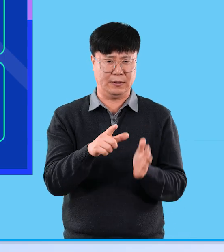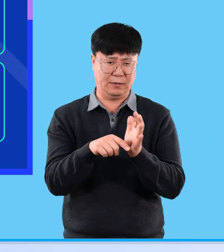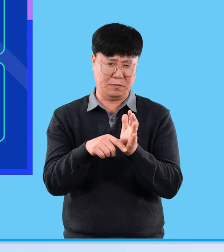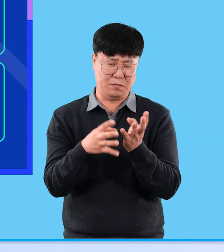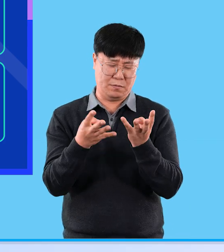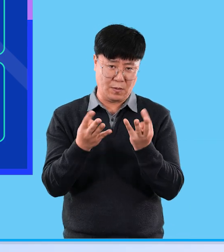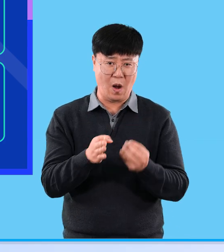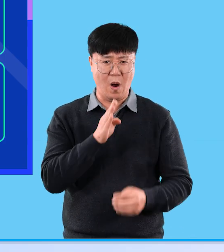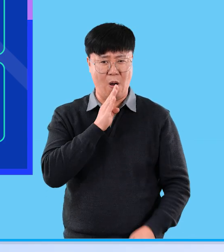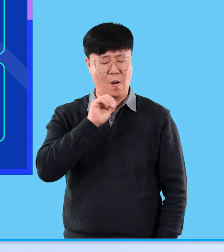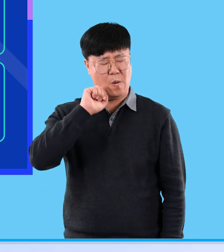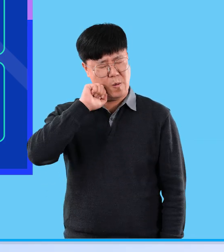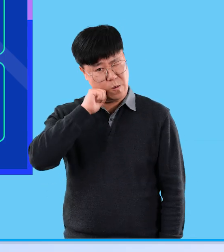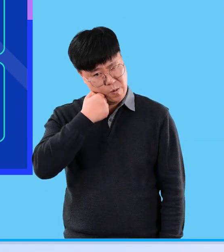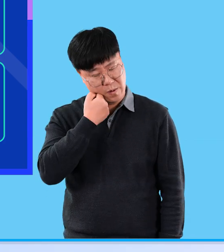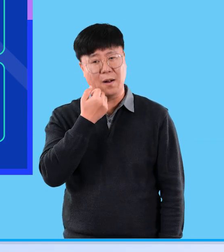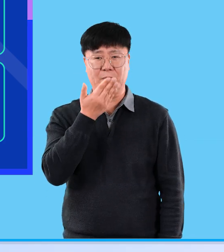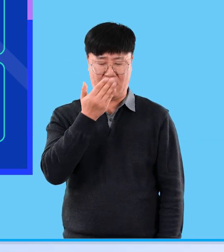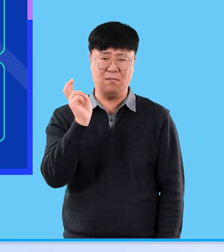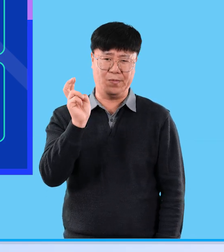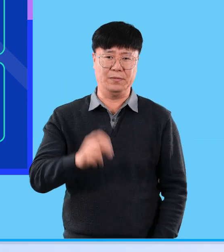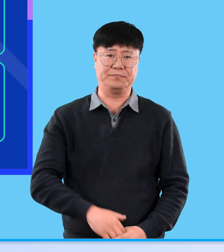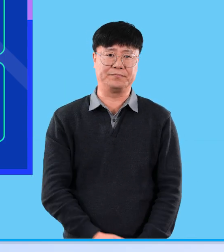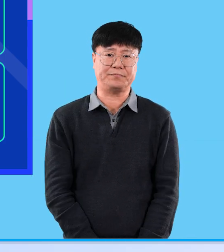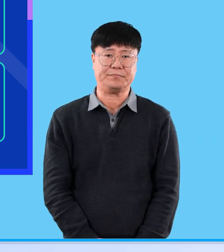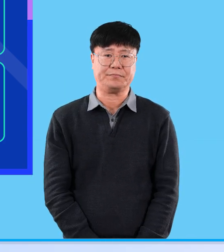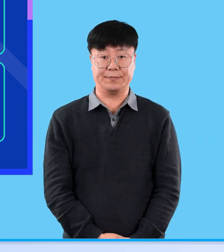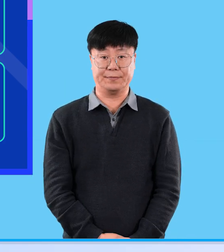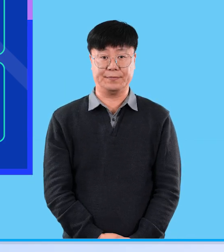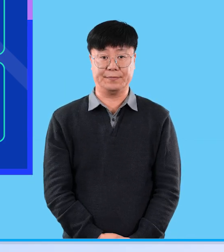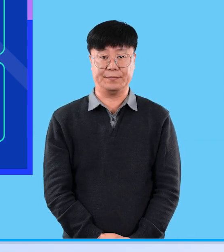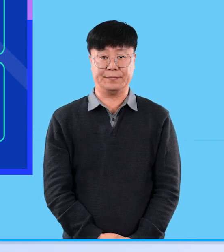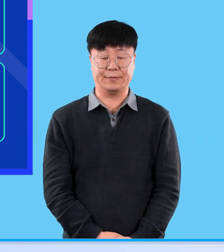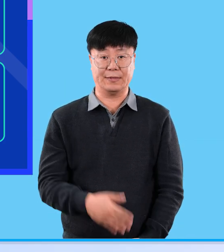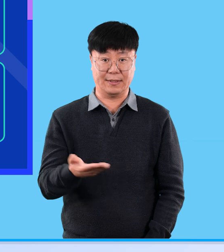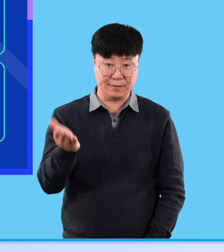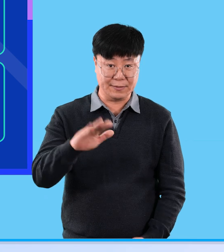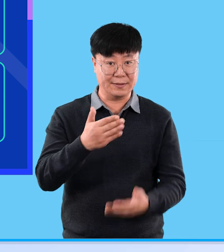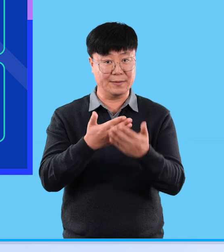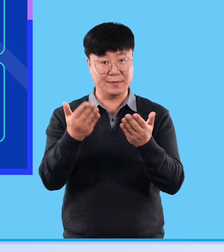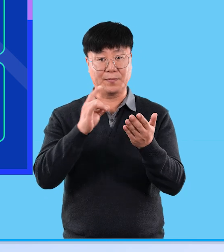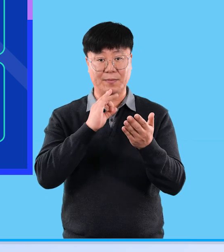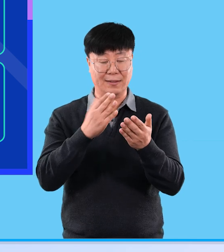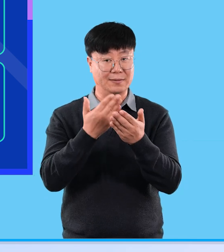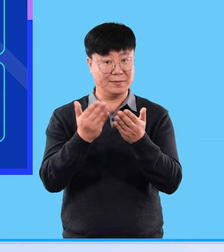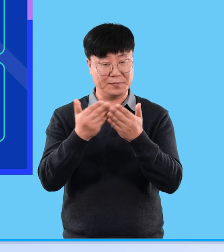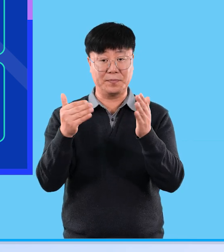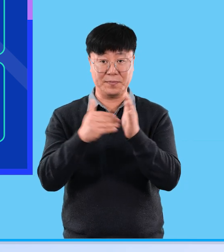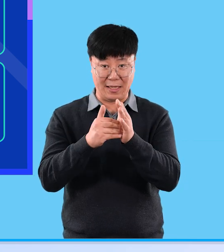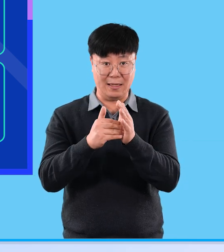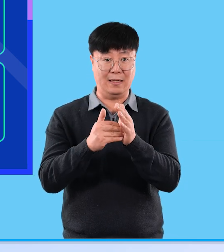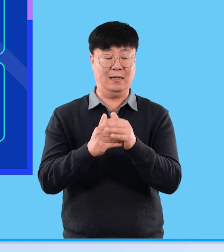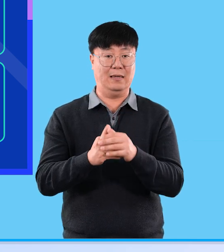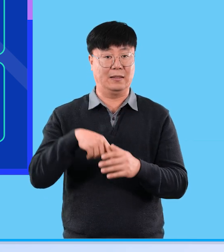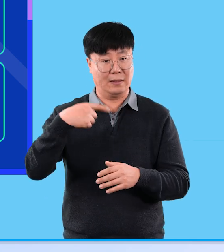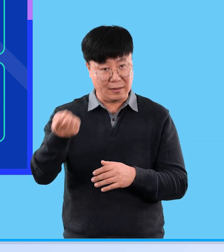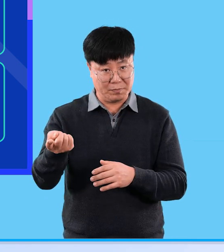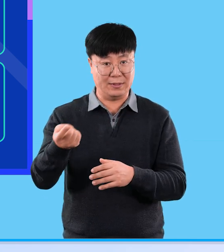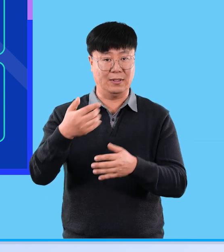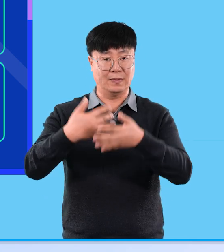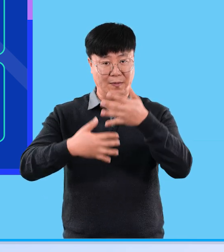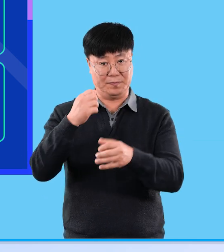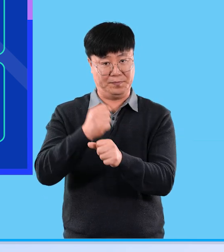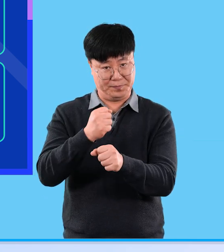좀 시간도 많이 들어가고 좀 어렵다라고 할 수 있겠습니다. 하지만 이미지만 잘 만들게 되면 나머지